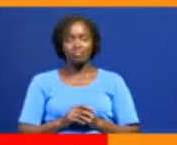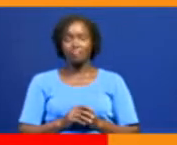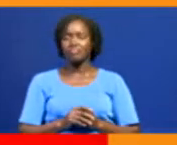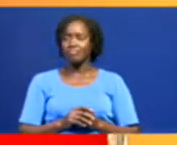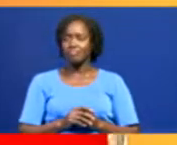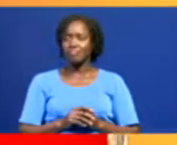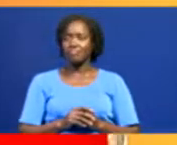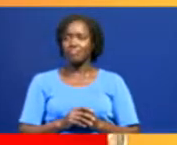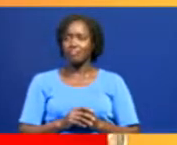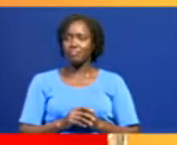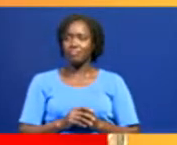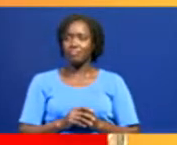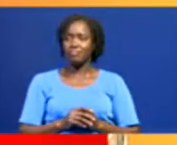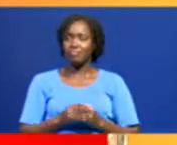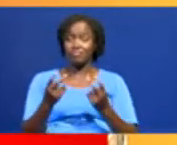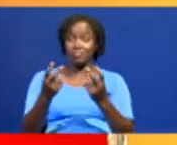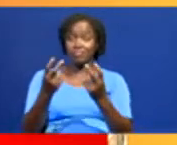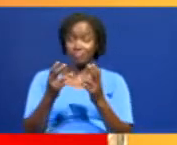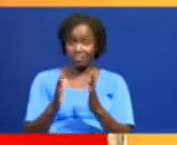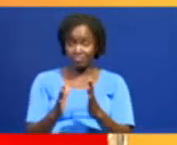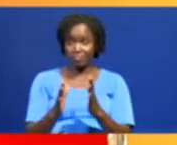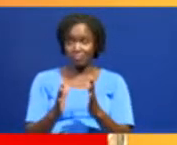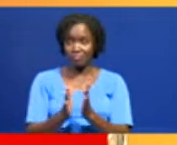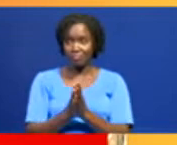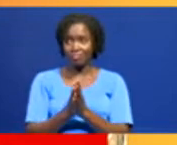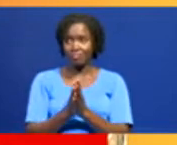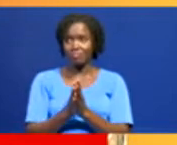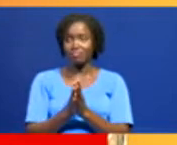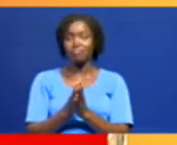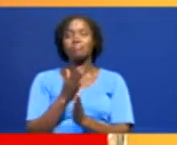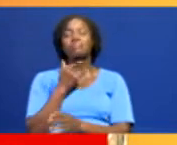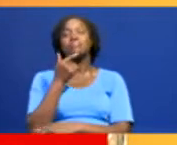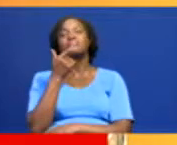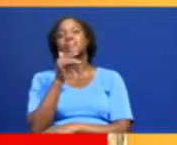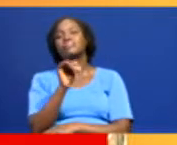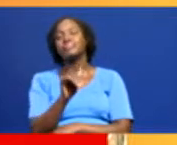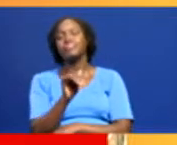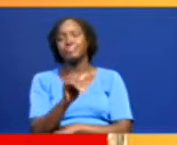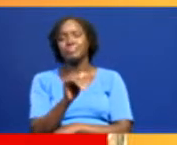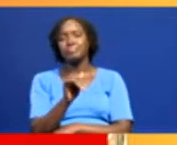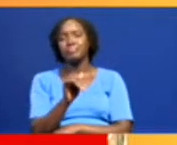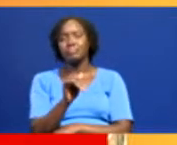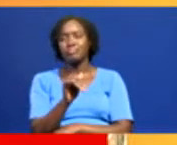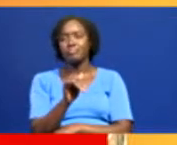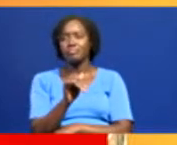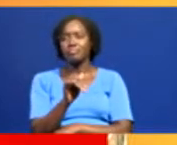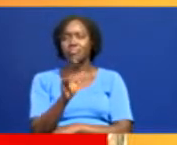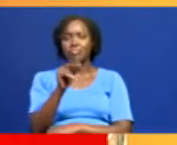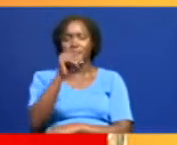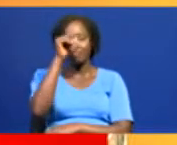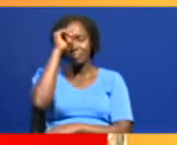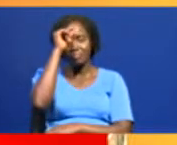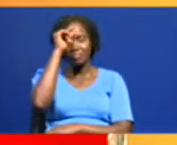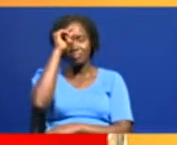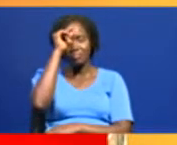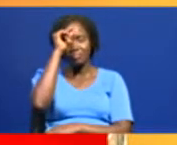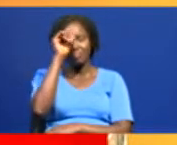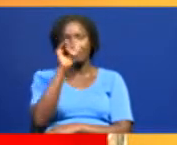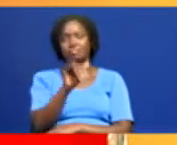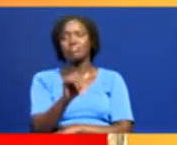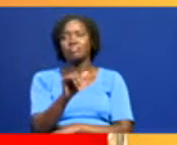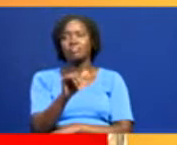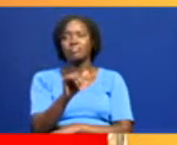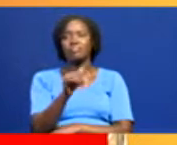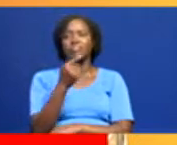watazamaji. Watazamaji wangu, ningependa kusema kwamba hakuna serikali ambayo